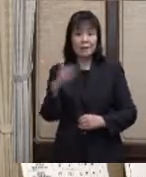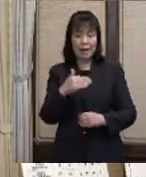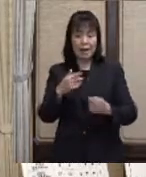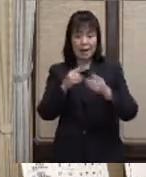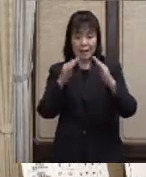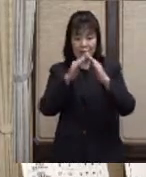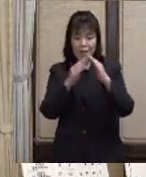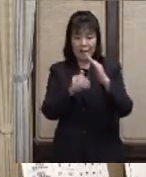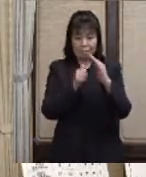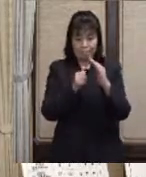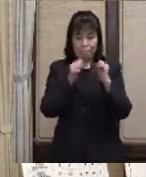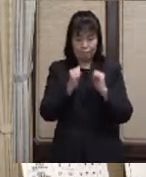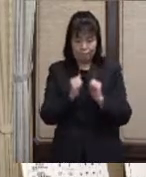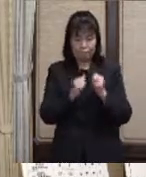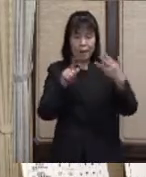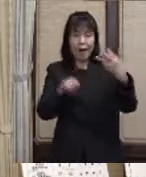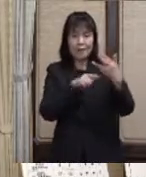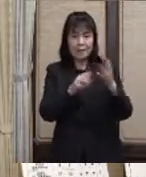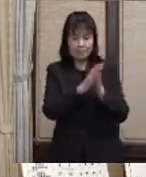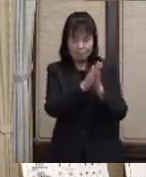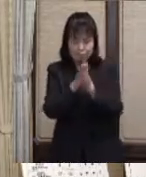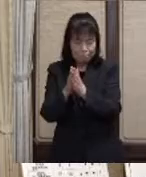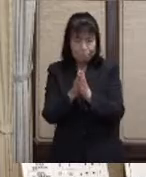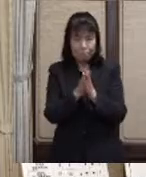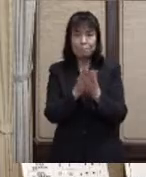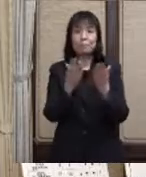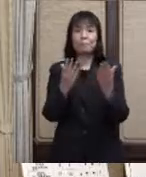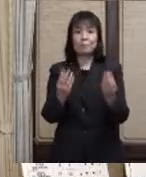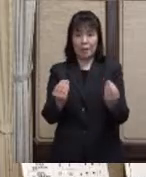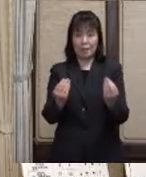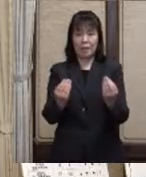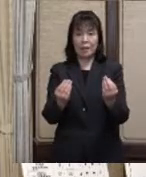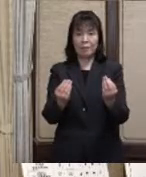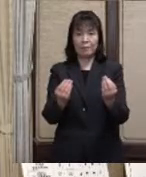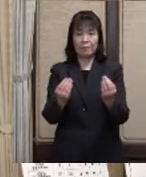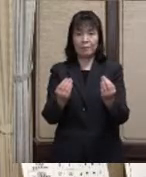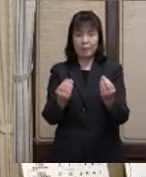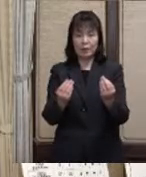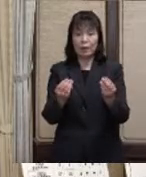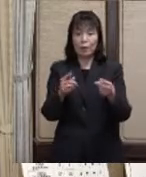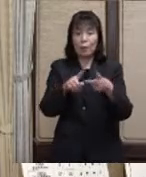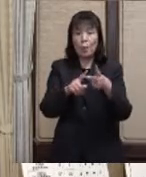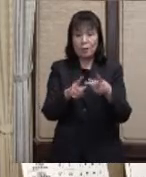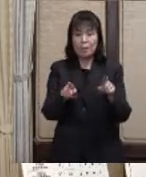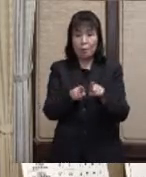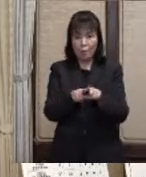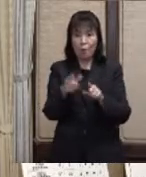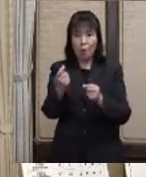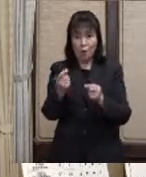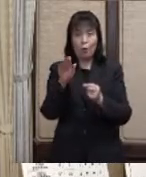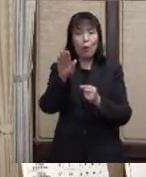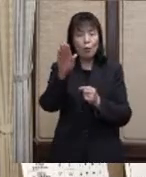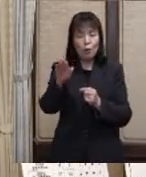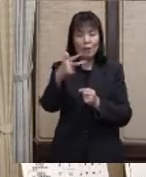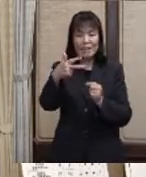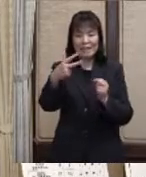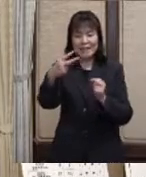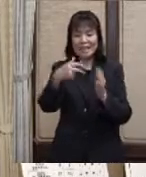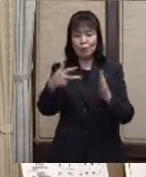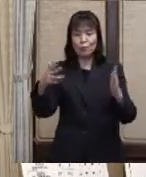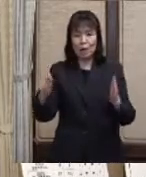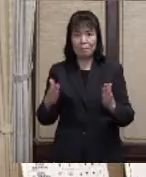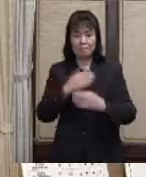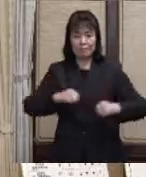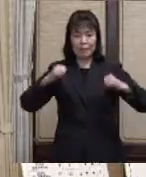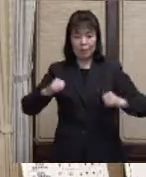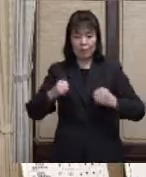自宅待機を8名の方要請をしてするとともに、こちらも今後2週間健康観察